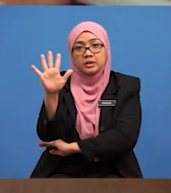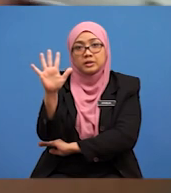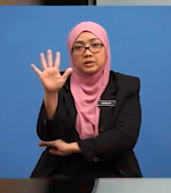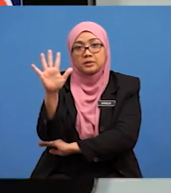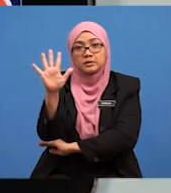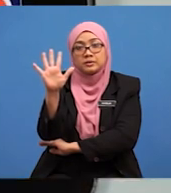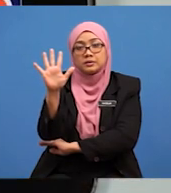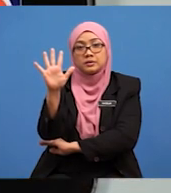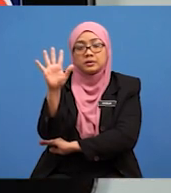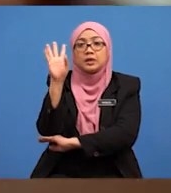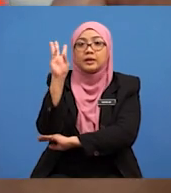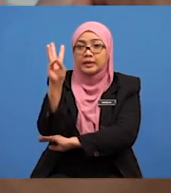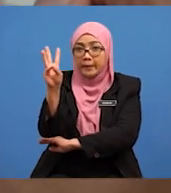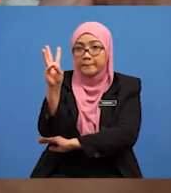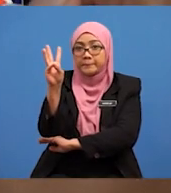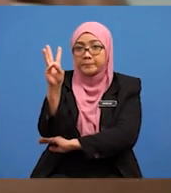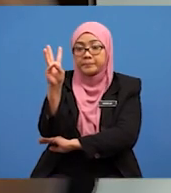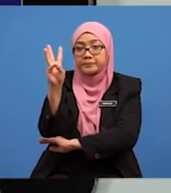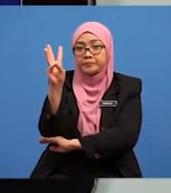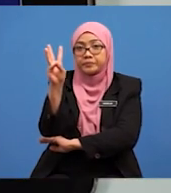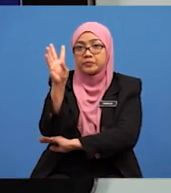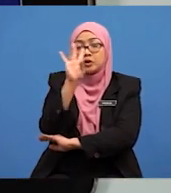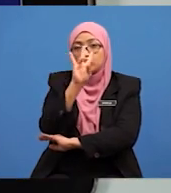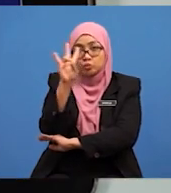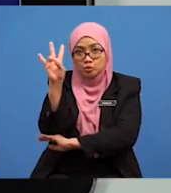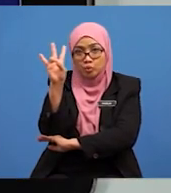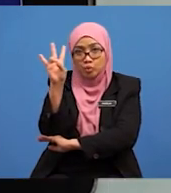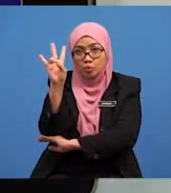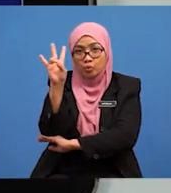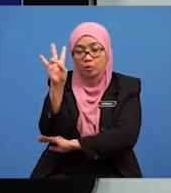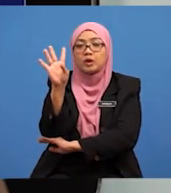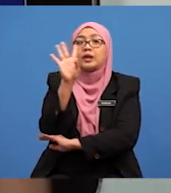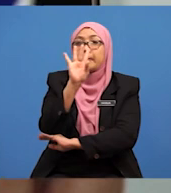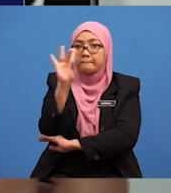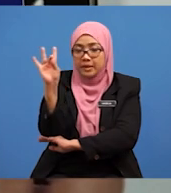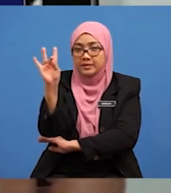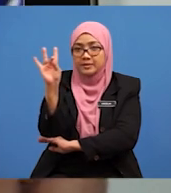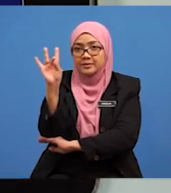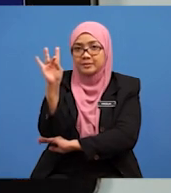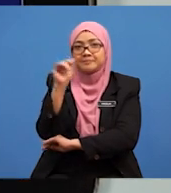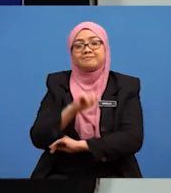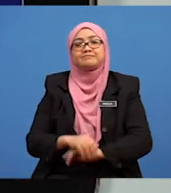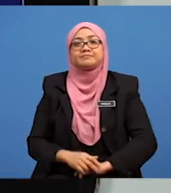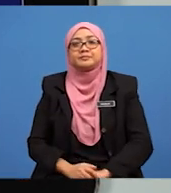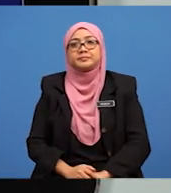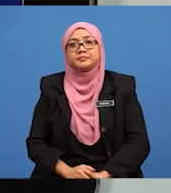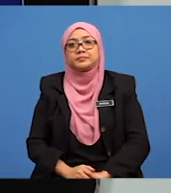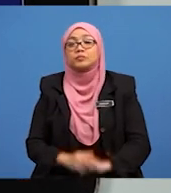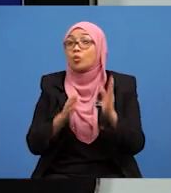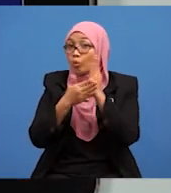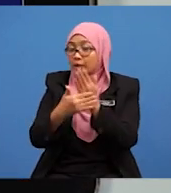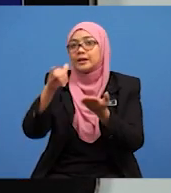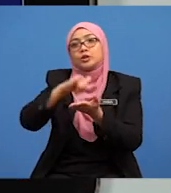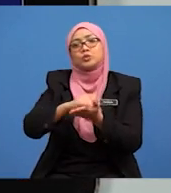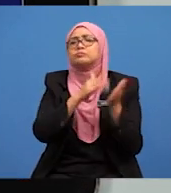6, 7 dan 8. Oleh itu, susunan elektron di petala-petala